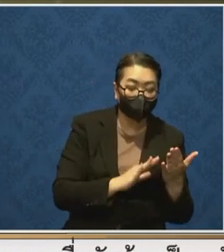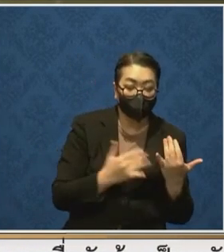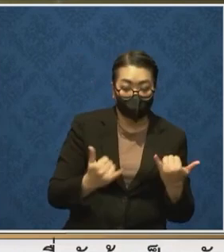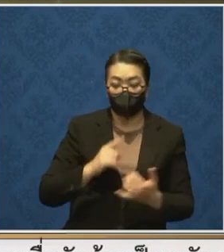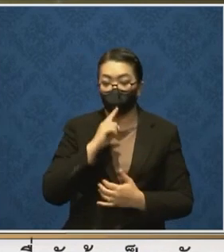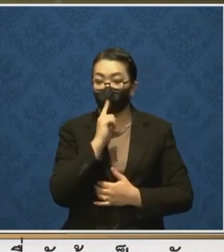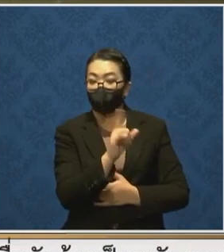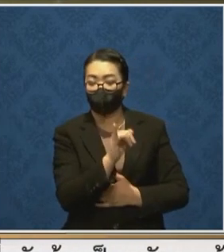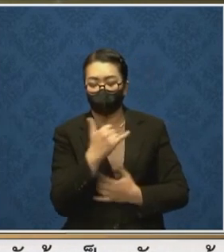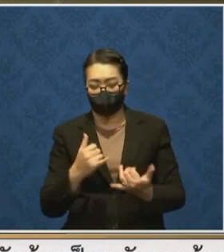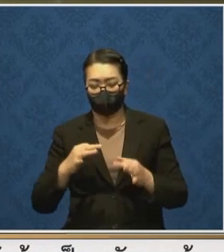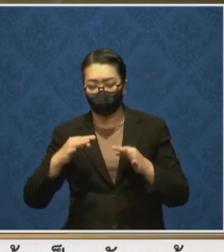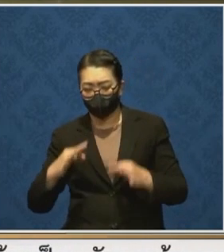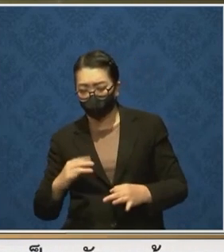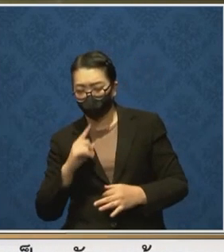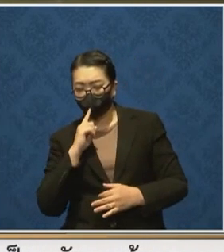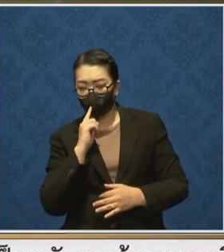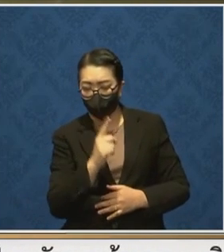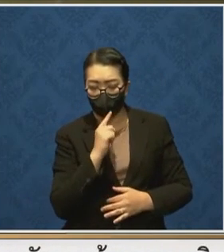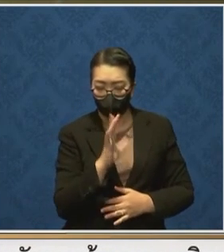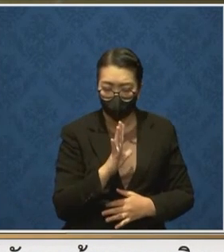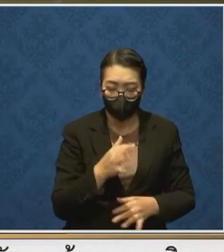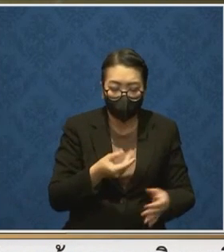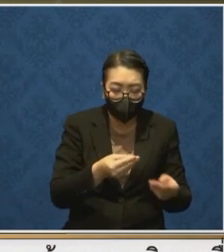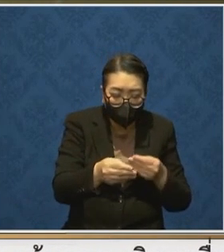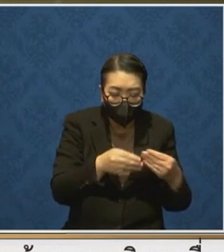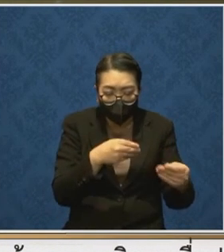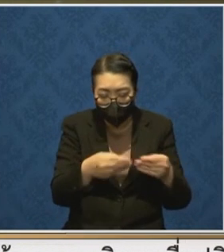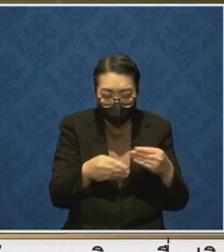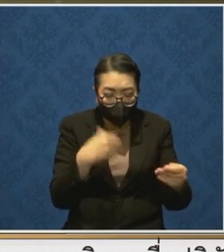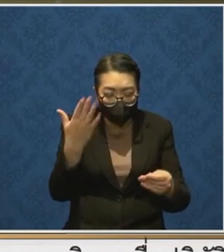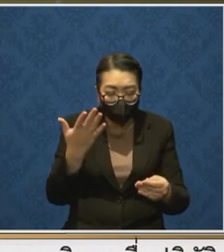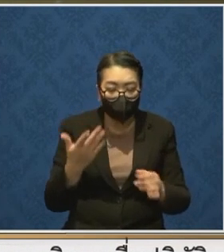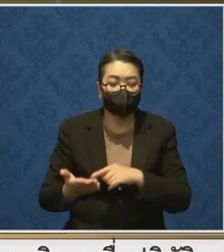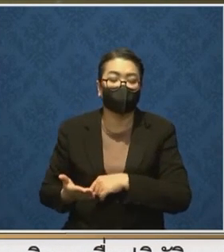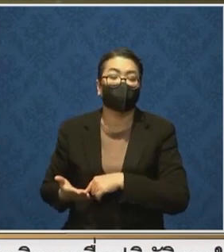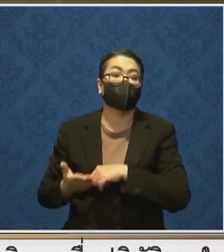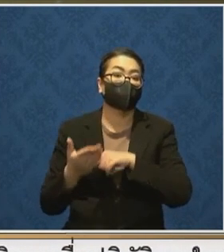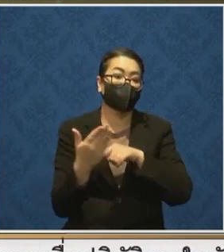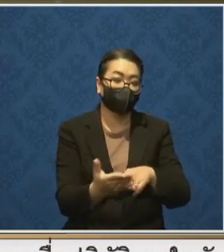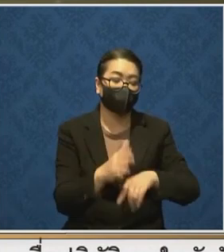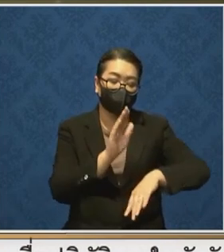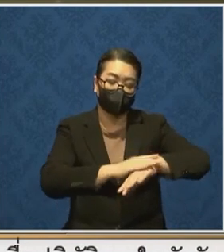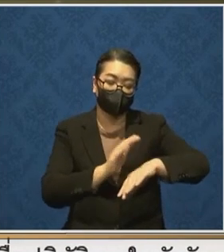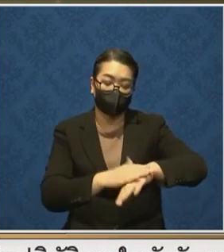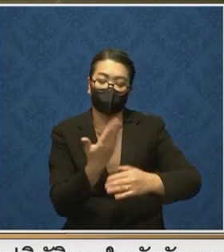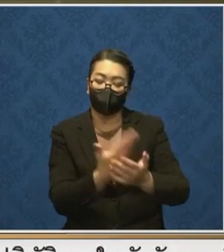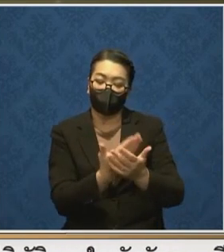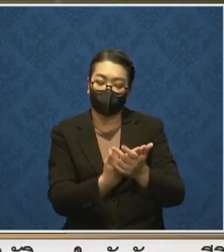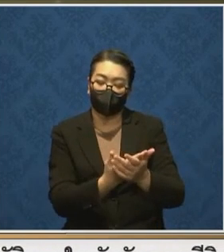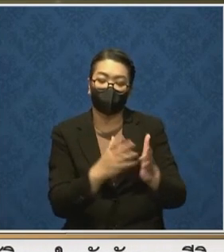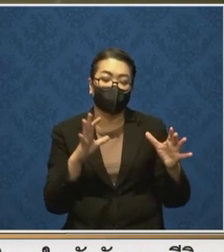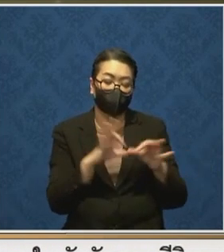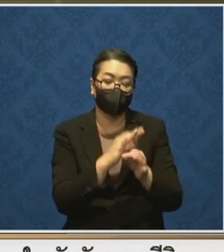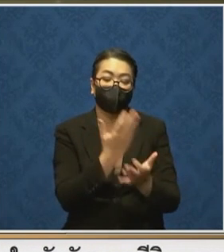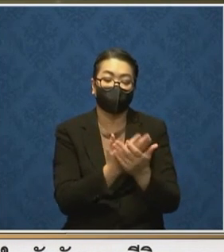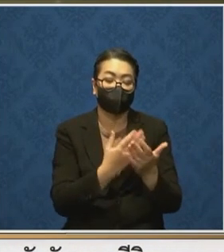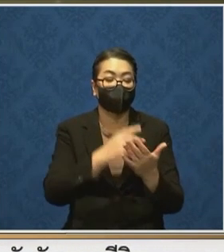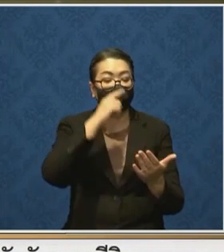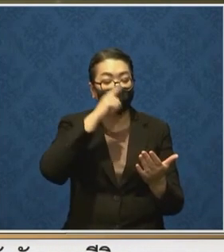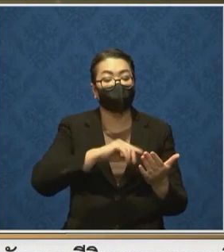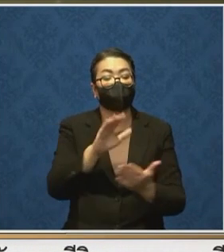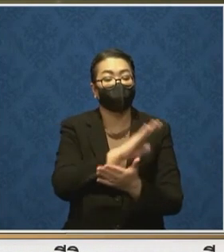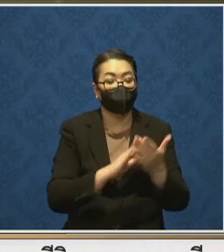ฟ้องกัดงตสนใจจะฟ้องรองจมาขอเจราจาKingsgate ได้มีข้อเสนอเงินไขข้อเรีกร้องการชดเชยทางการเหือนให้ไทยพิจารณา